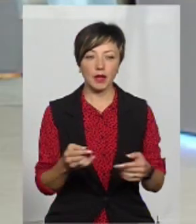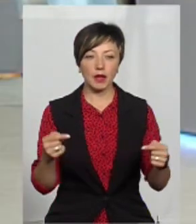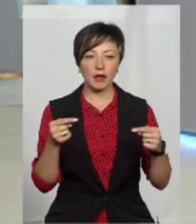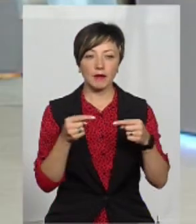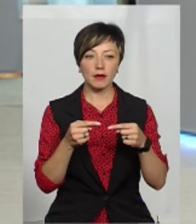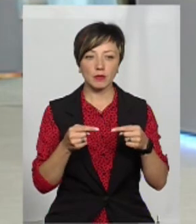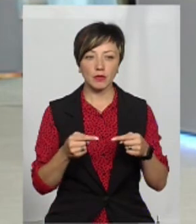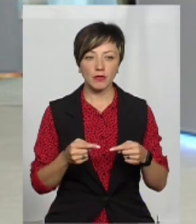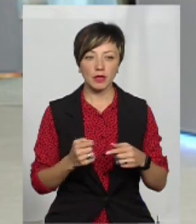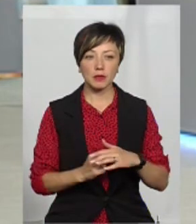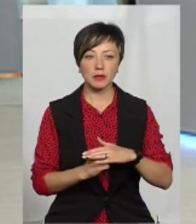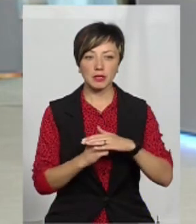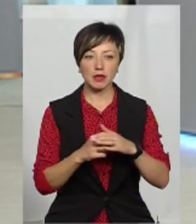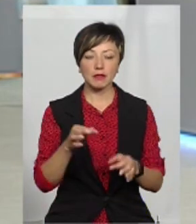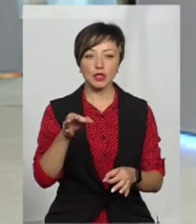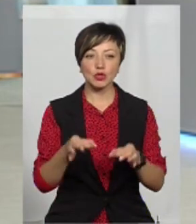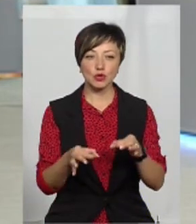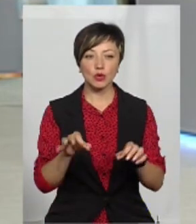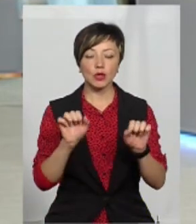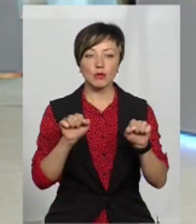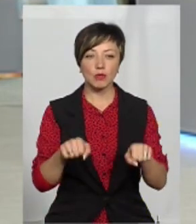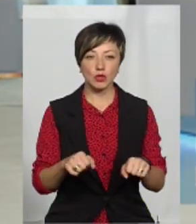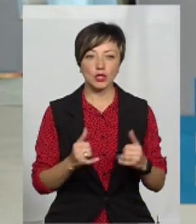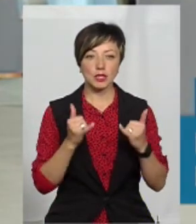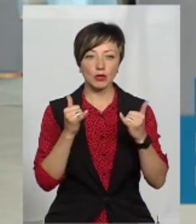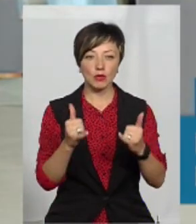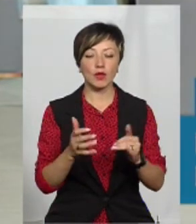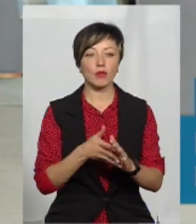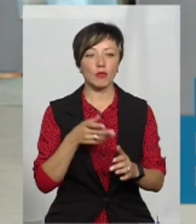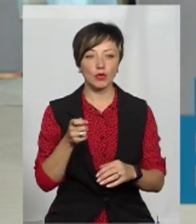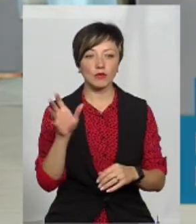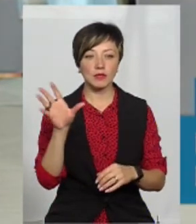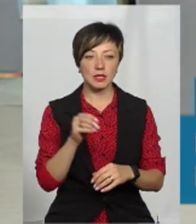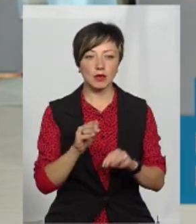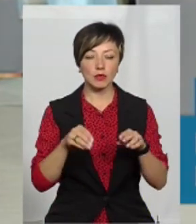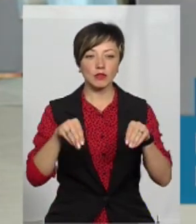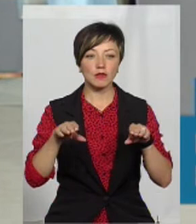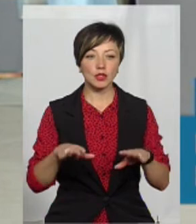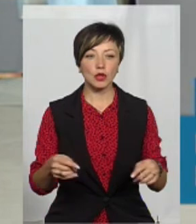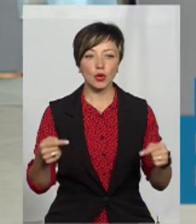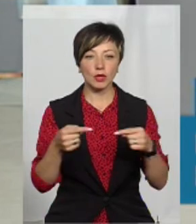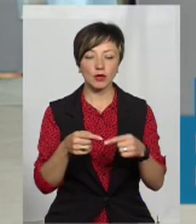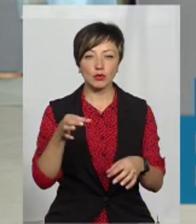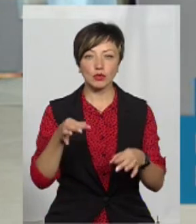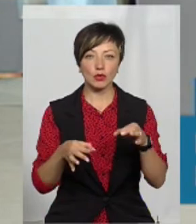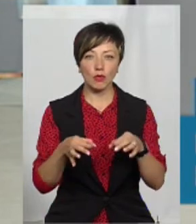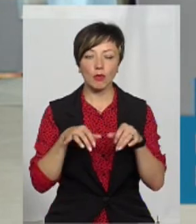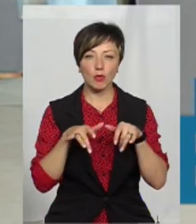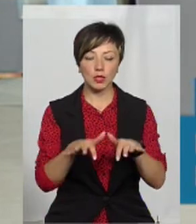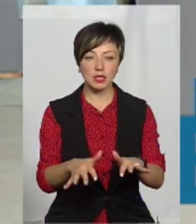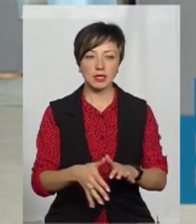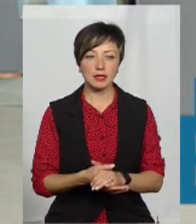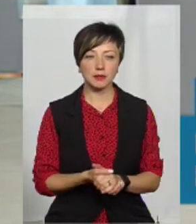відповідних підстав суд, в принципі, може задоволити позов. Але це все буде вирішуватися в конкретному судовому